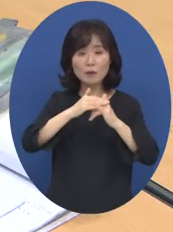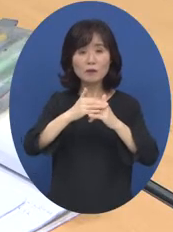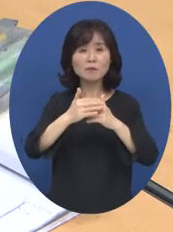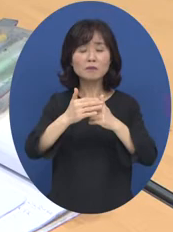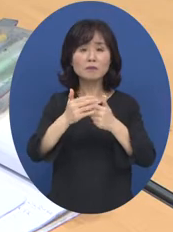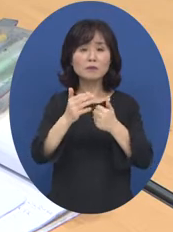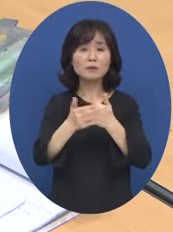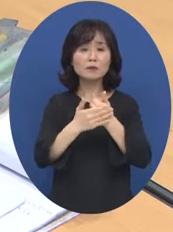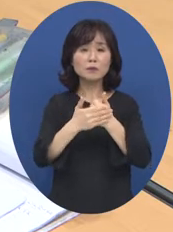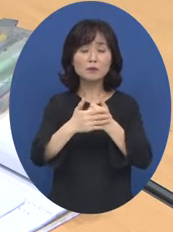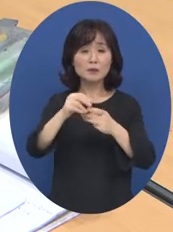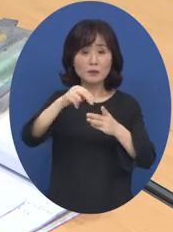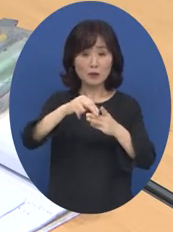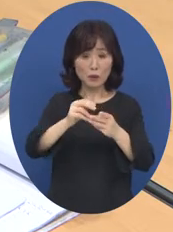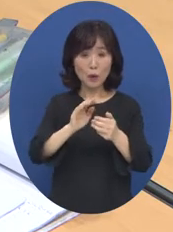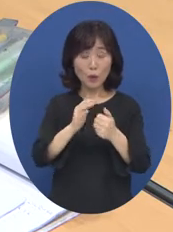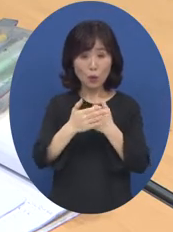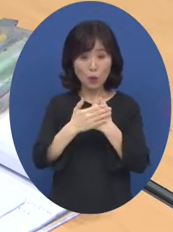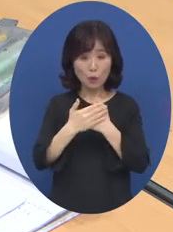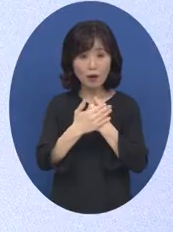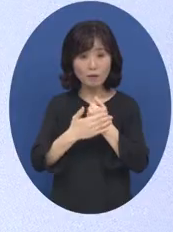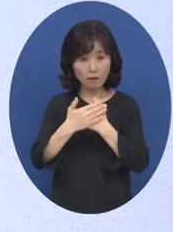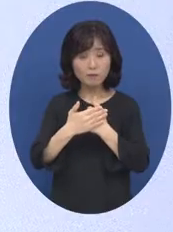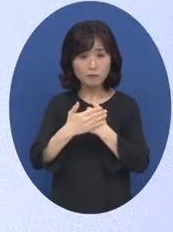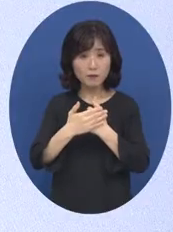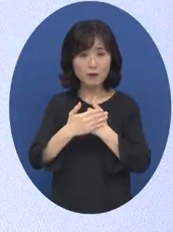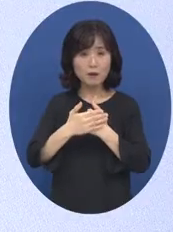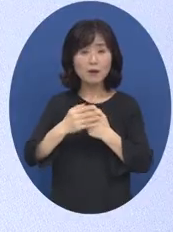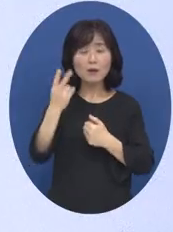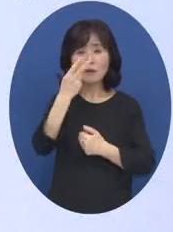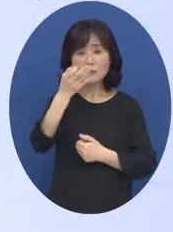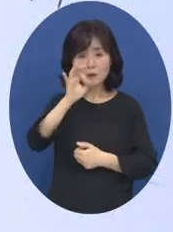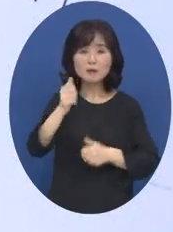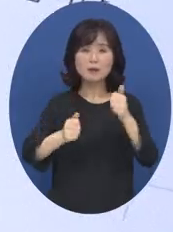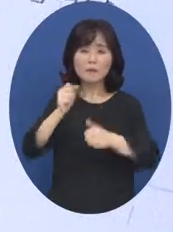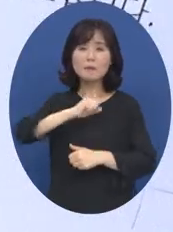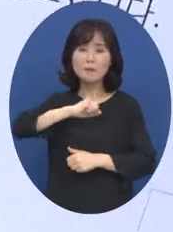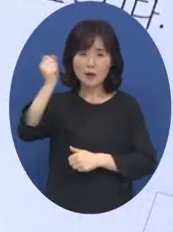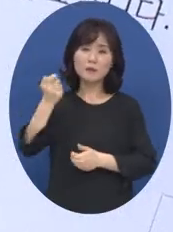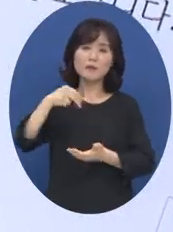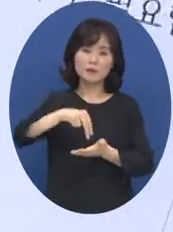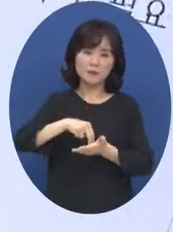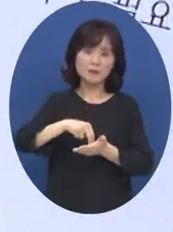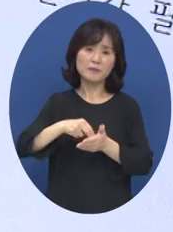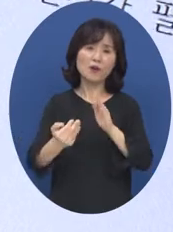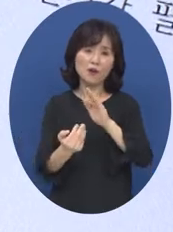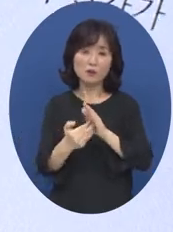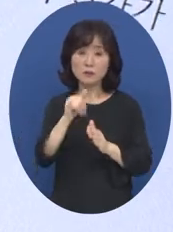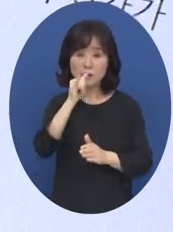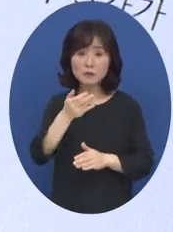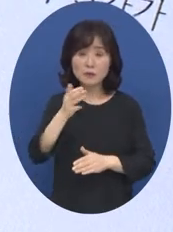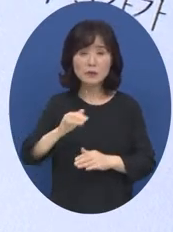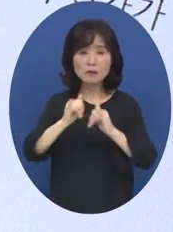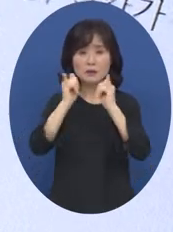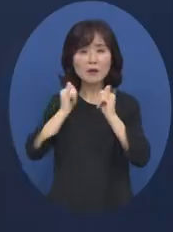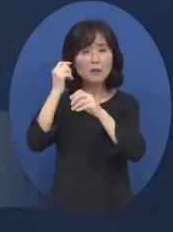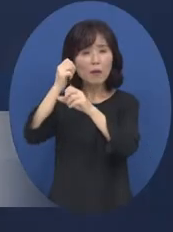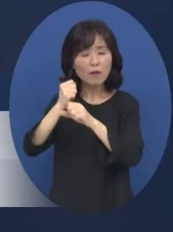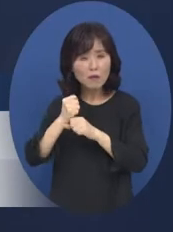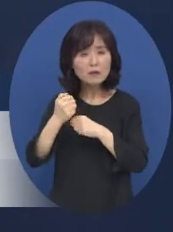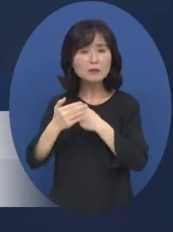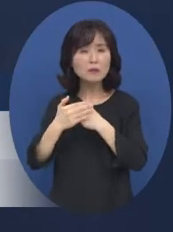검정 옷을 준비하며 자립을 이뤄내는 데 사회적인 편견과 제도적인 지원이 부족하면 걸림돌이 얻습니다